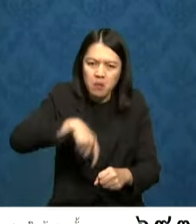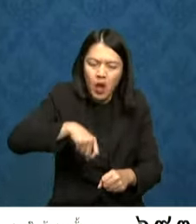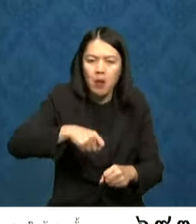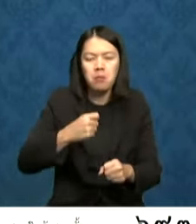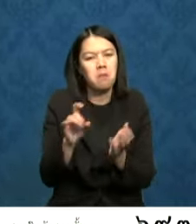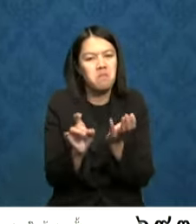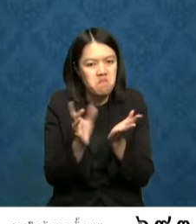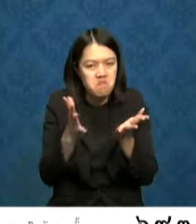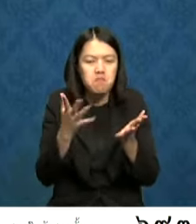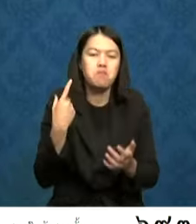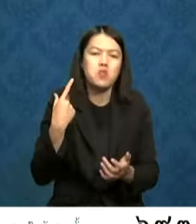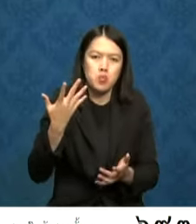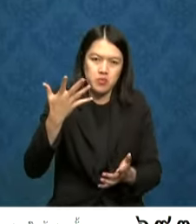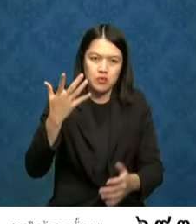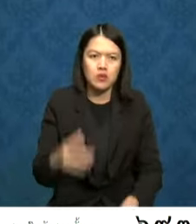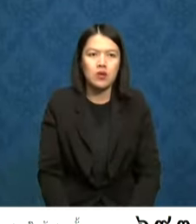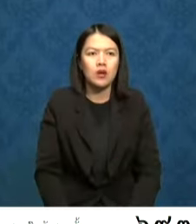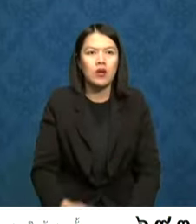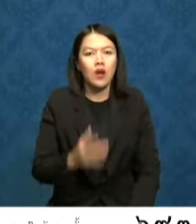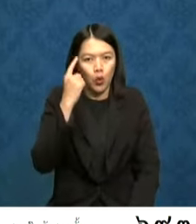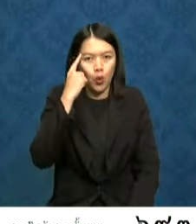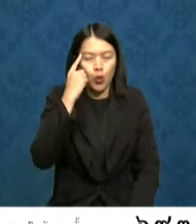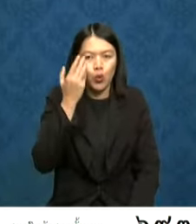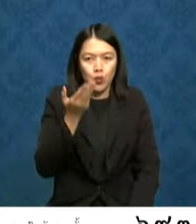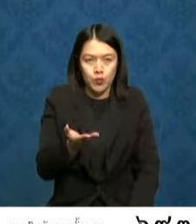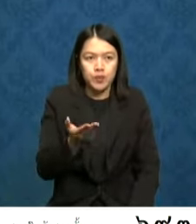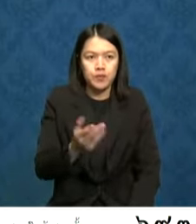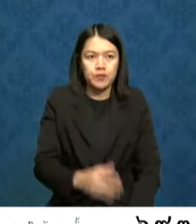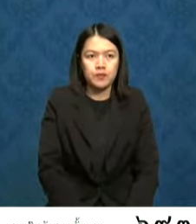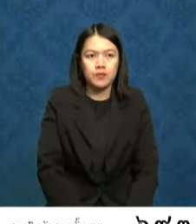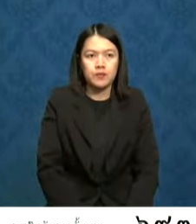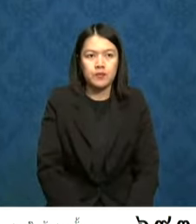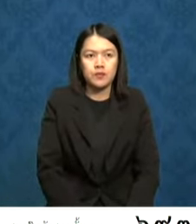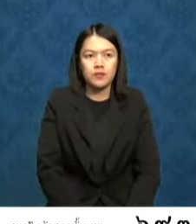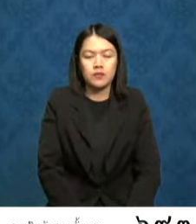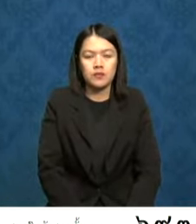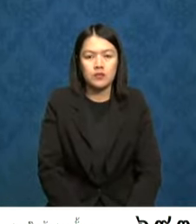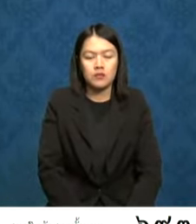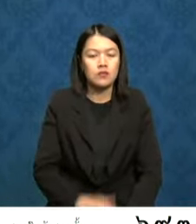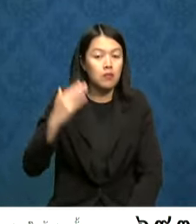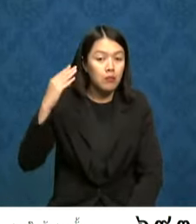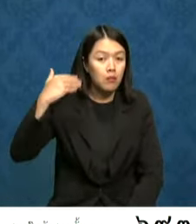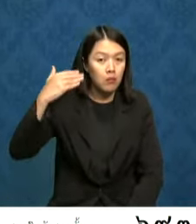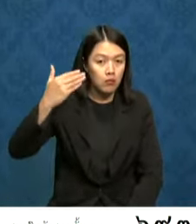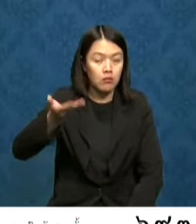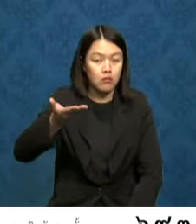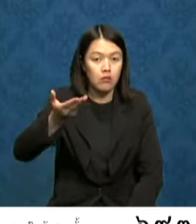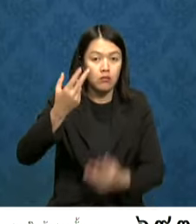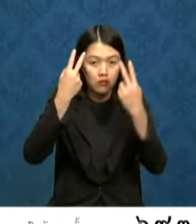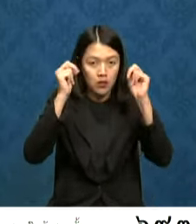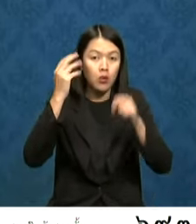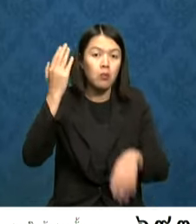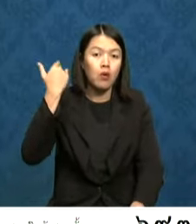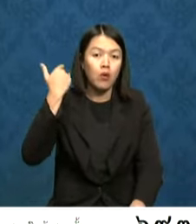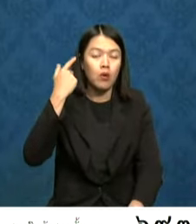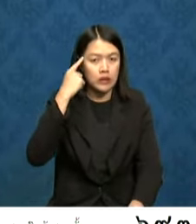ประสิทธิภาพค่ะซึ่งดิฉันคิดว่าท่านรู้ซึ้งกว่าเอ่อกว่าเราแน่นอนนะคะเพราะว่าที่ผ่านมาเอ่อท่านนายกคนก่อน